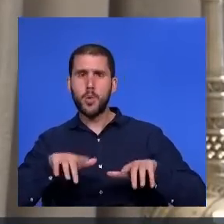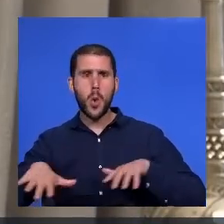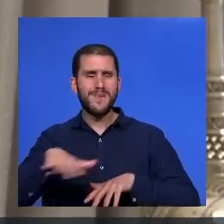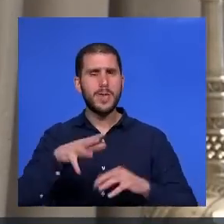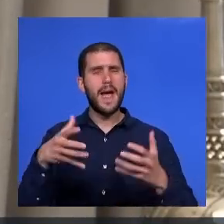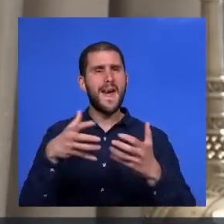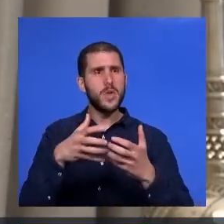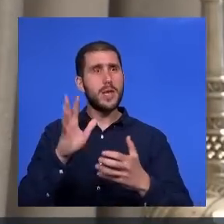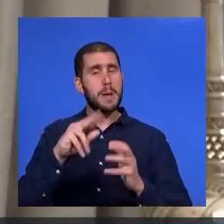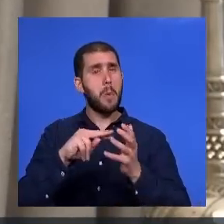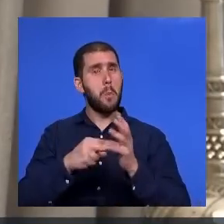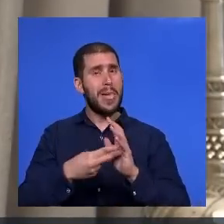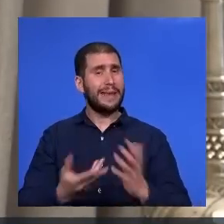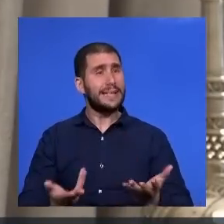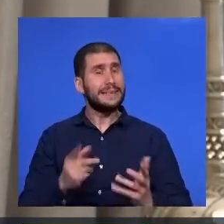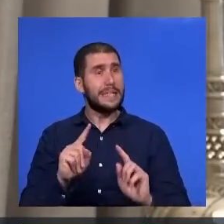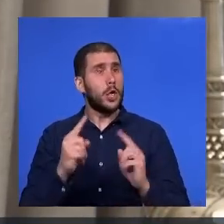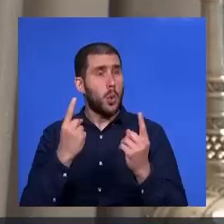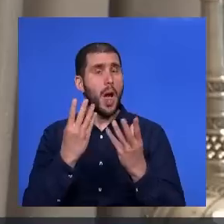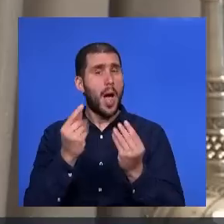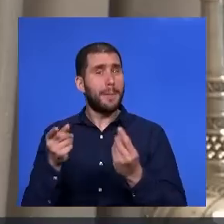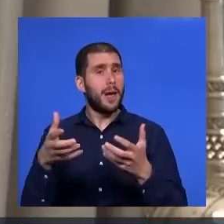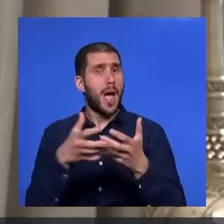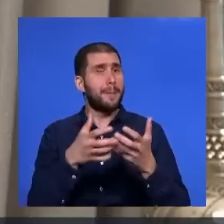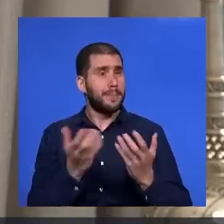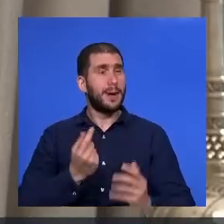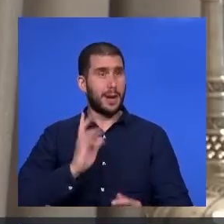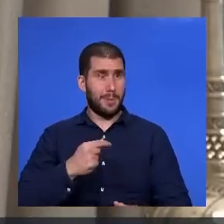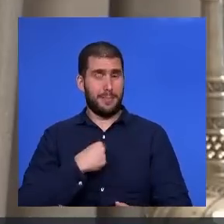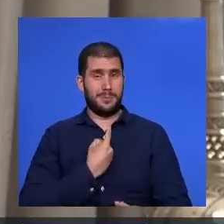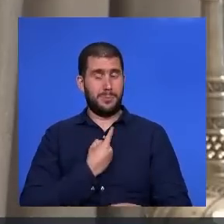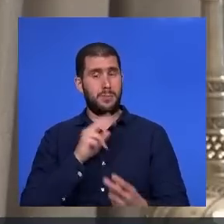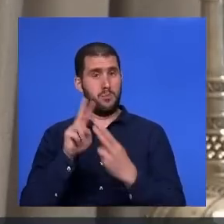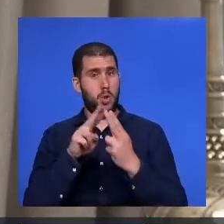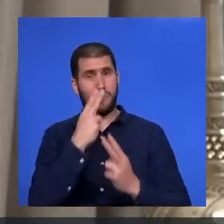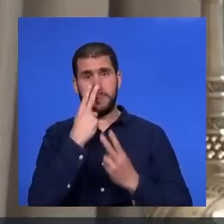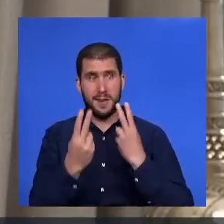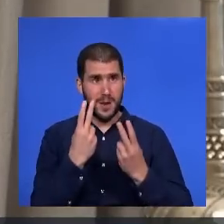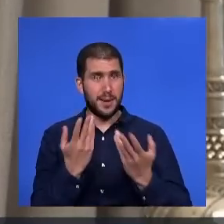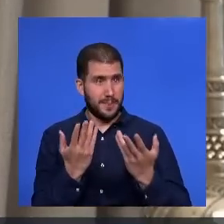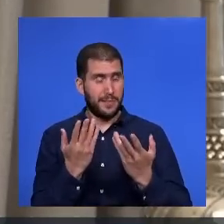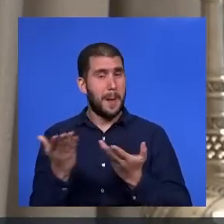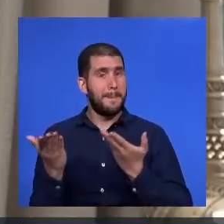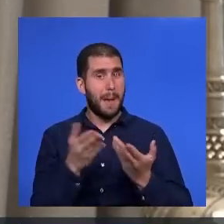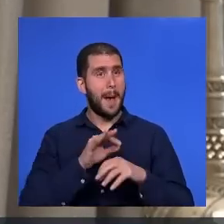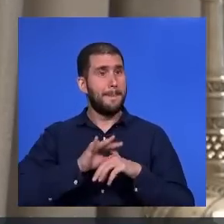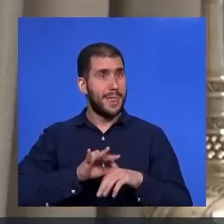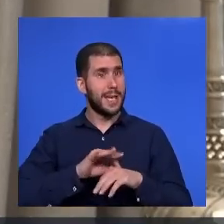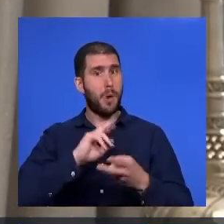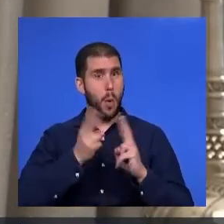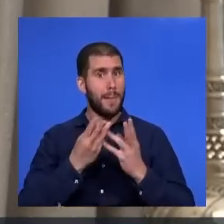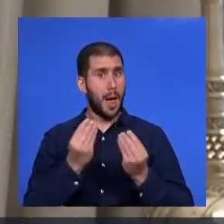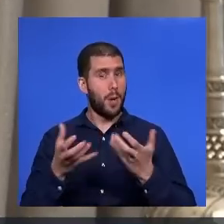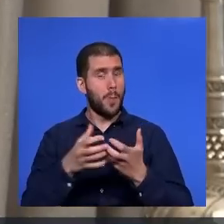חברתיות, גם פוליטיות. זה קורה בהרבה מאוד אומות, היות שאני גם פוגש ומבקר ומערך מנהיגים, הרבה מאוד אומות.